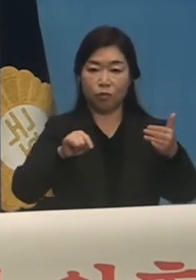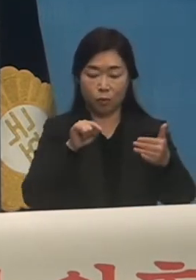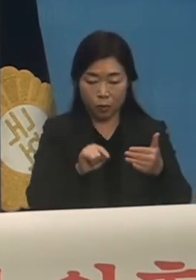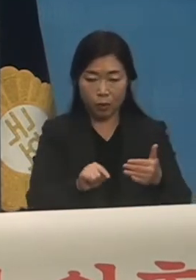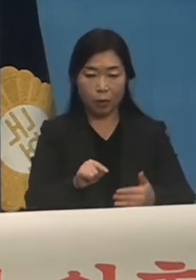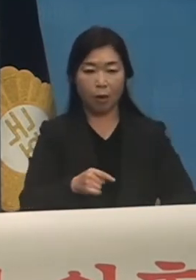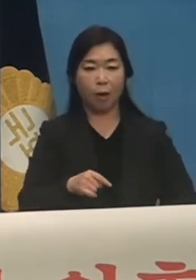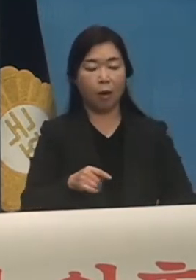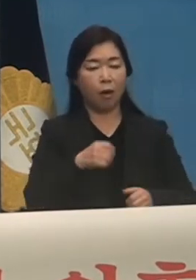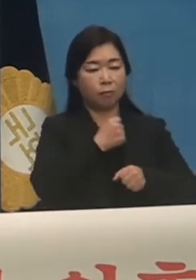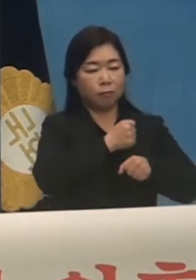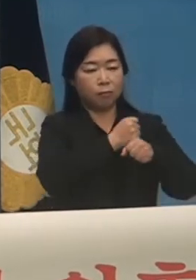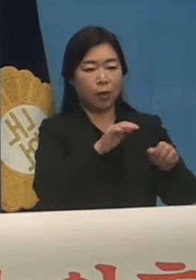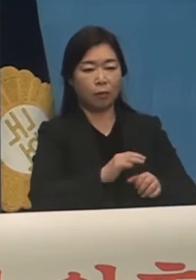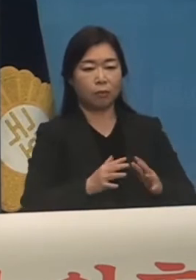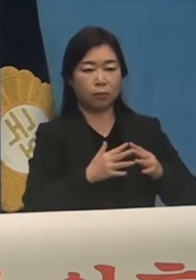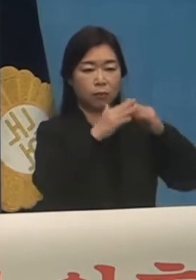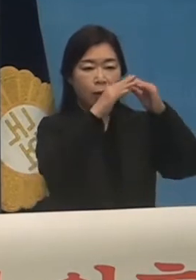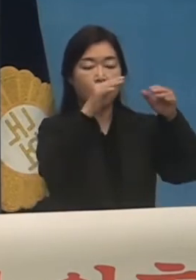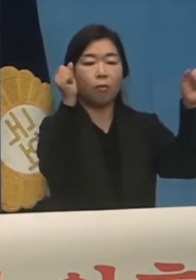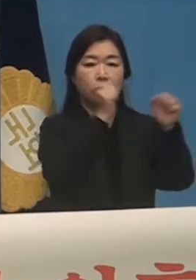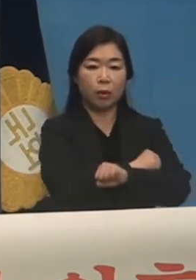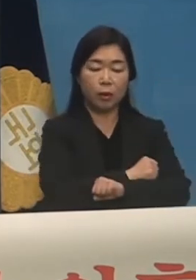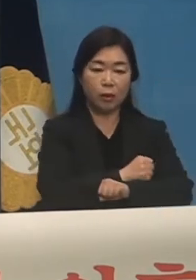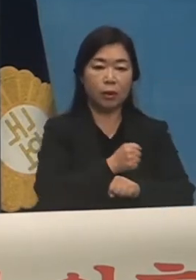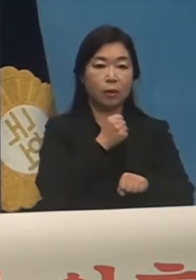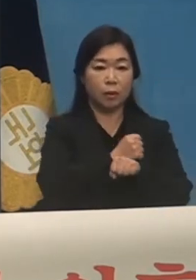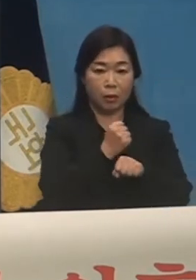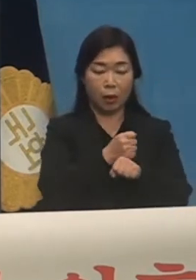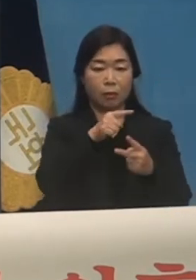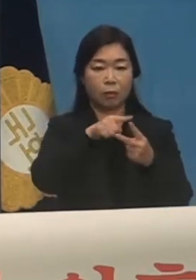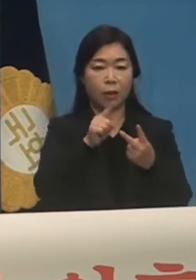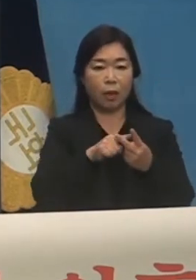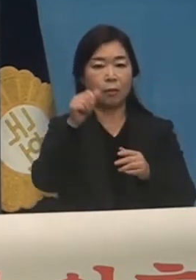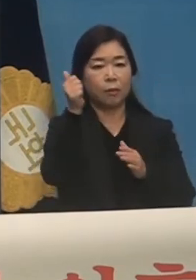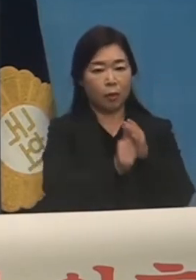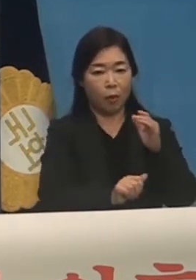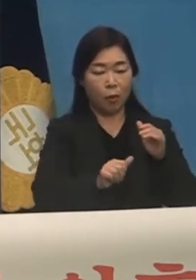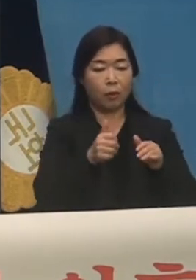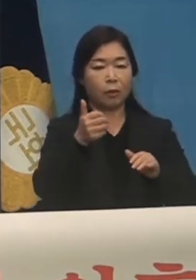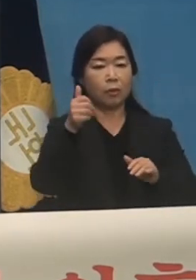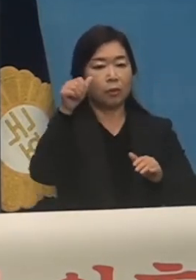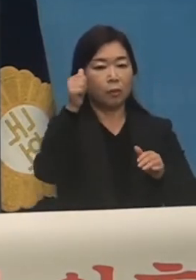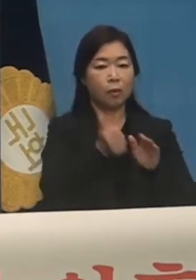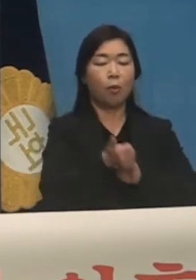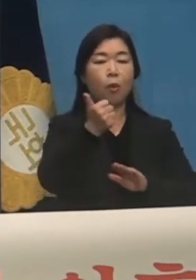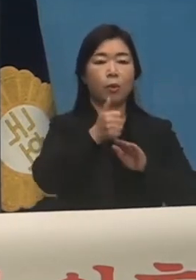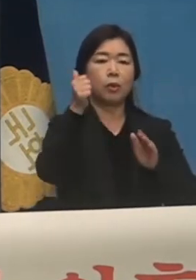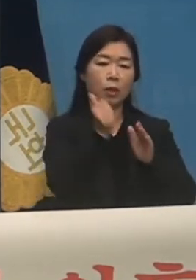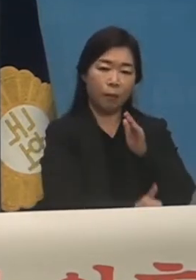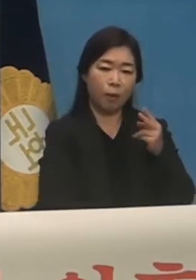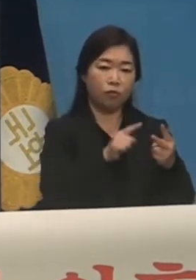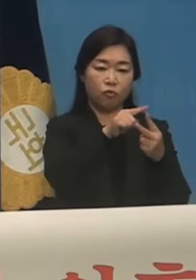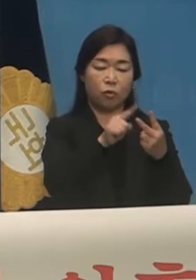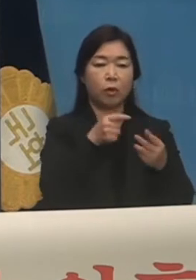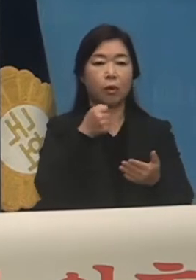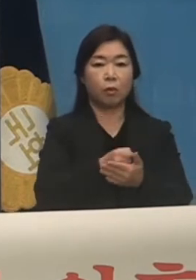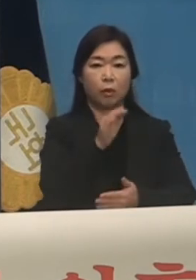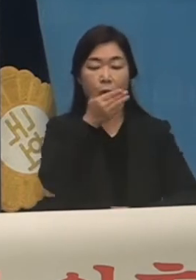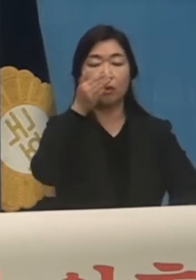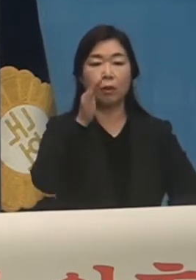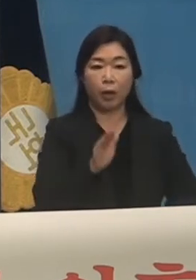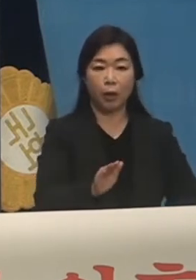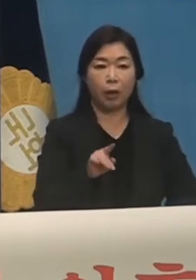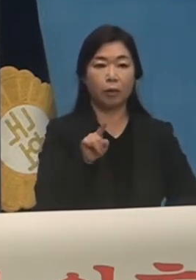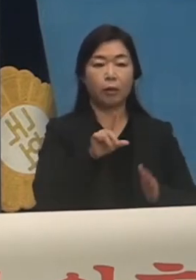속에서 공중탑이 무너지느냐 판가름하는 역사적인 기회가 될 것이다. 이처럼 중차대한